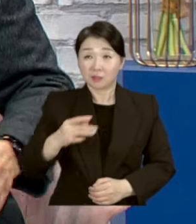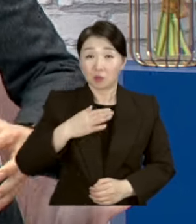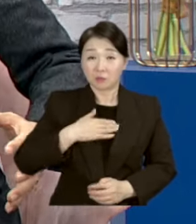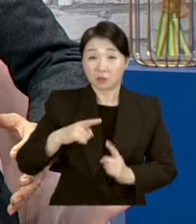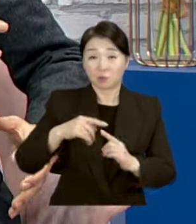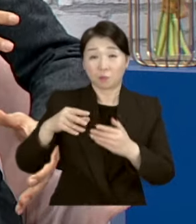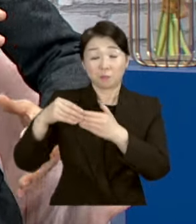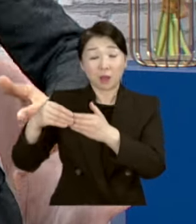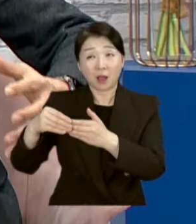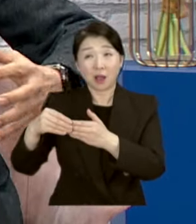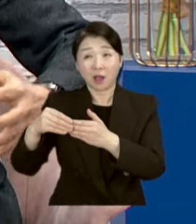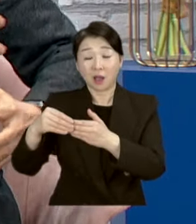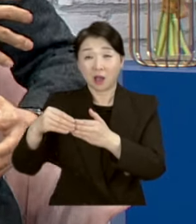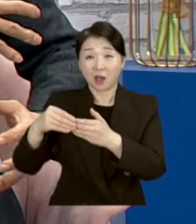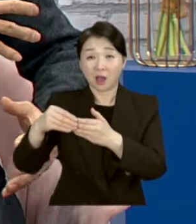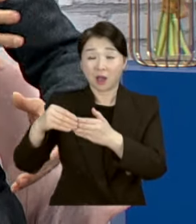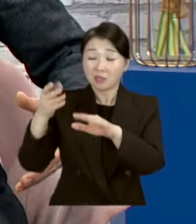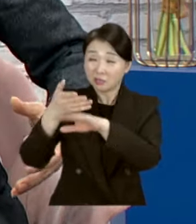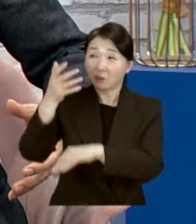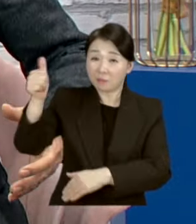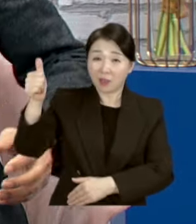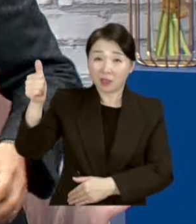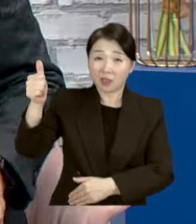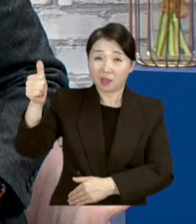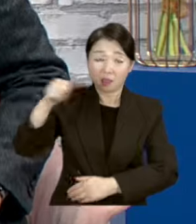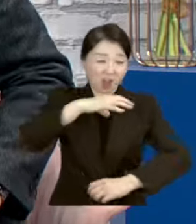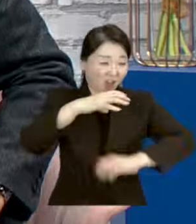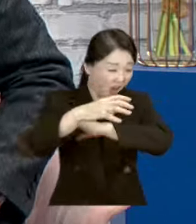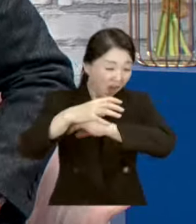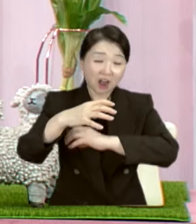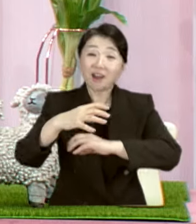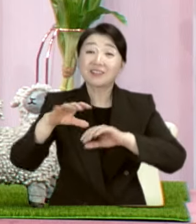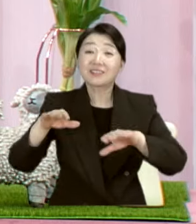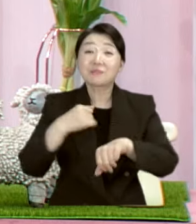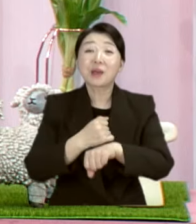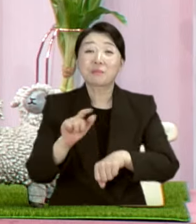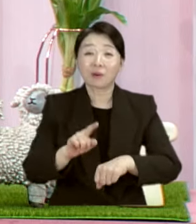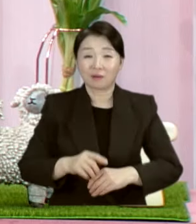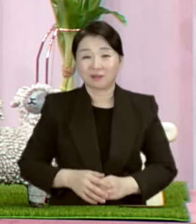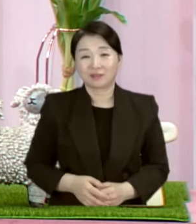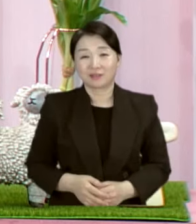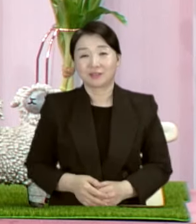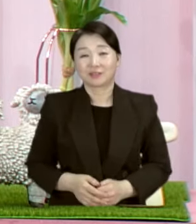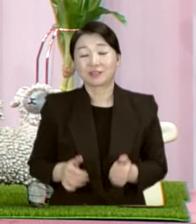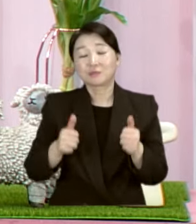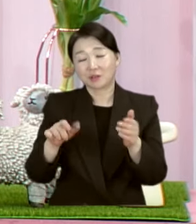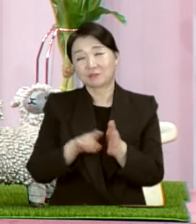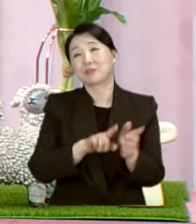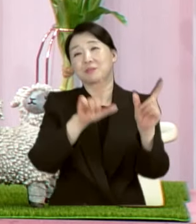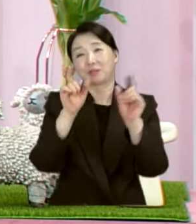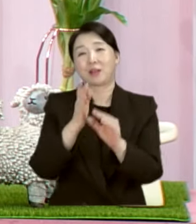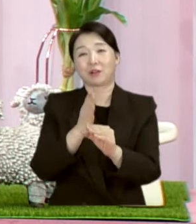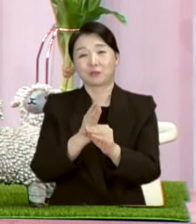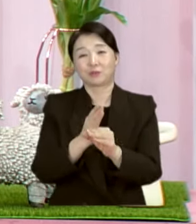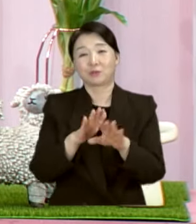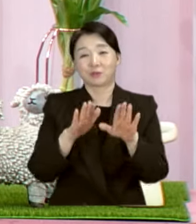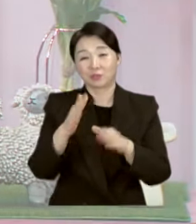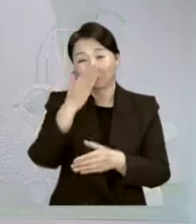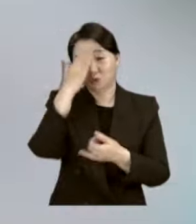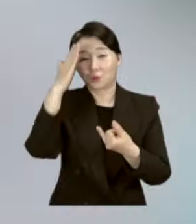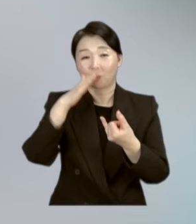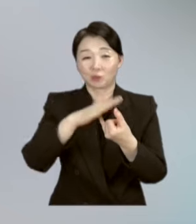형 전도해 주신 거죠. 팔뚝. 네. 그 형님은 지금 뭐예요? 그 형님도 이제 열심히 신앙생활하고 네.